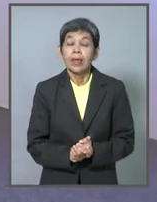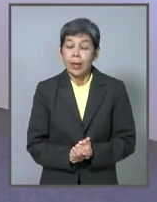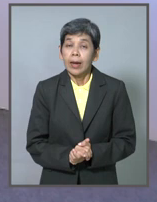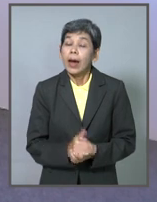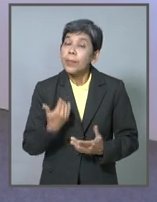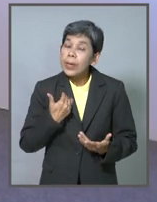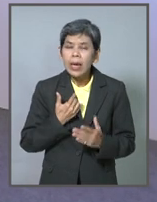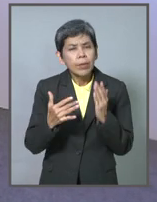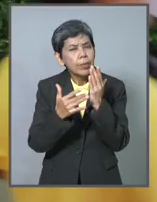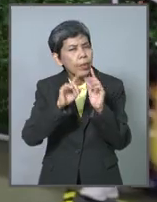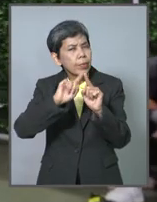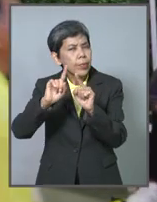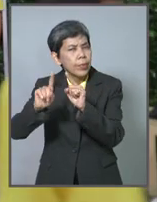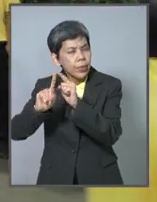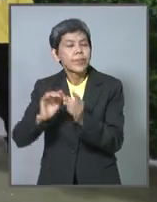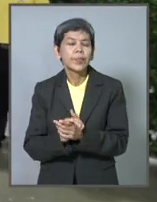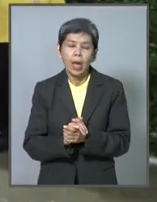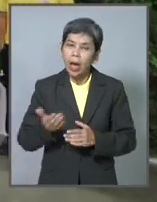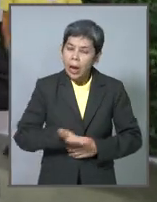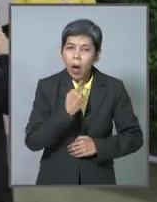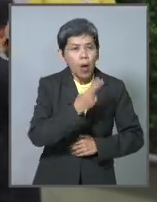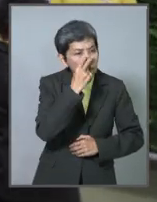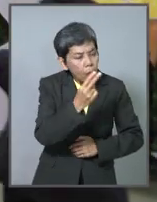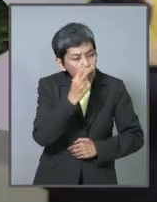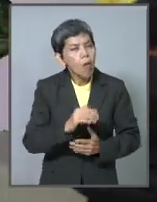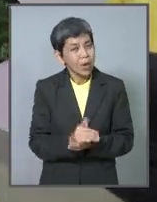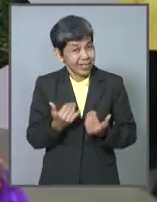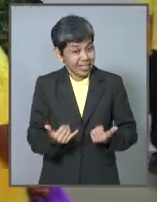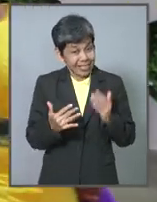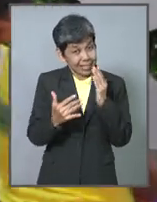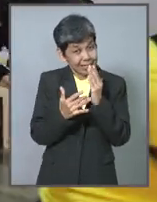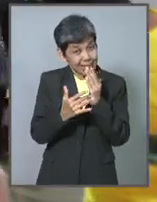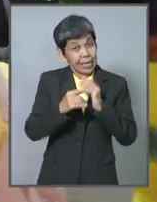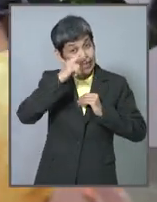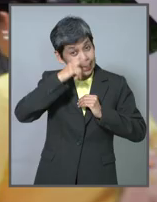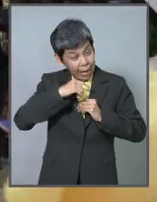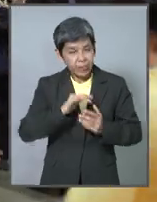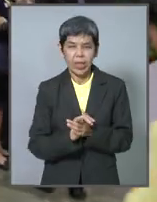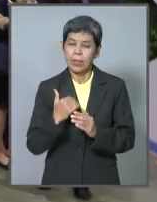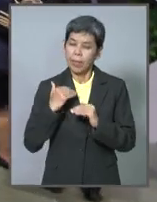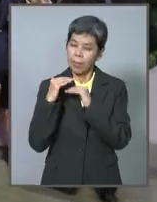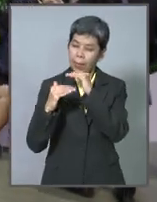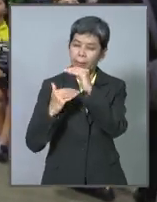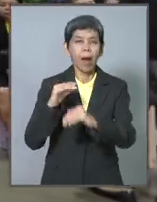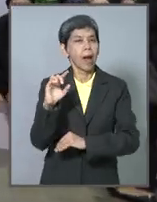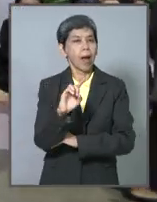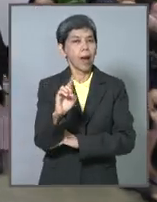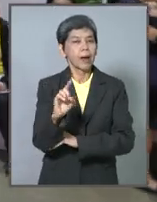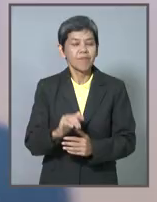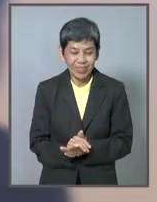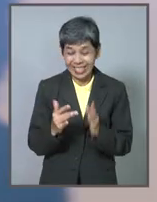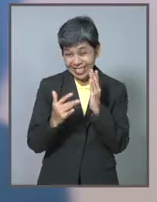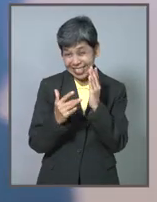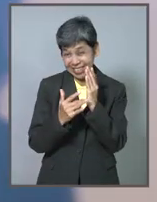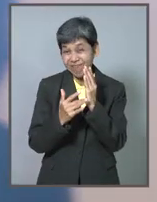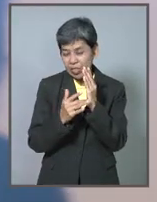ป็นการนำเอานวัตกรรมใหม่ๆนะครับมาให้เราได้ชมกันนะครับว่าตอนนี้เทคโนโลยีในบ้านเราเนี่ยก้าวไกลไปถึงไหนแล้วนะครับ